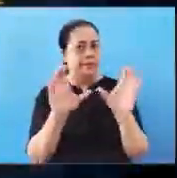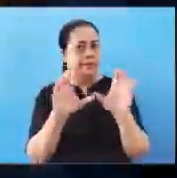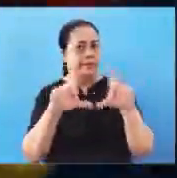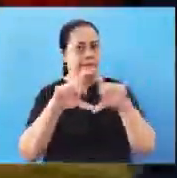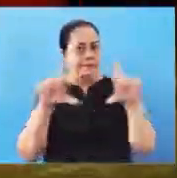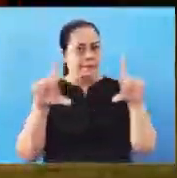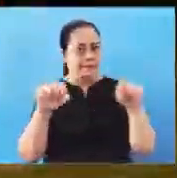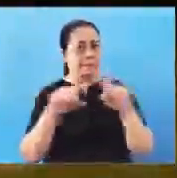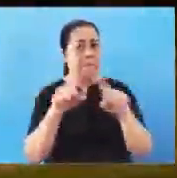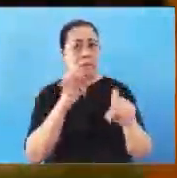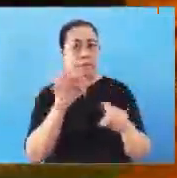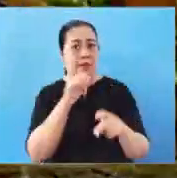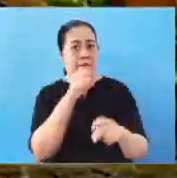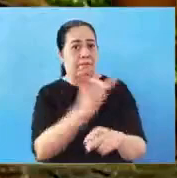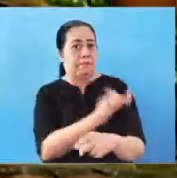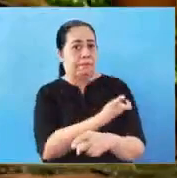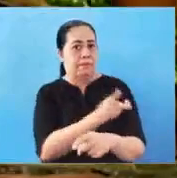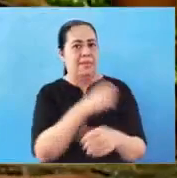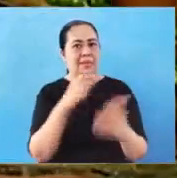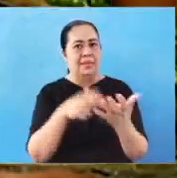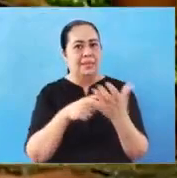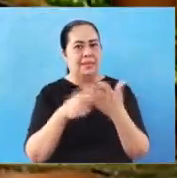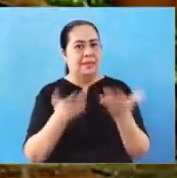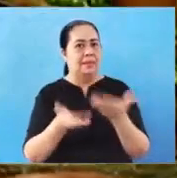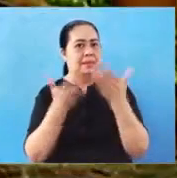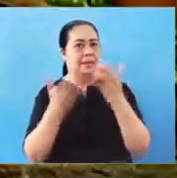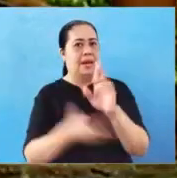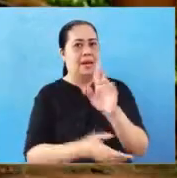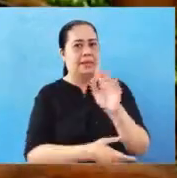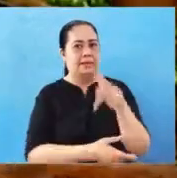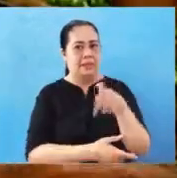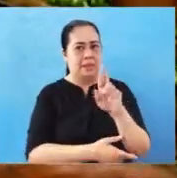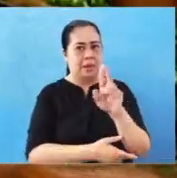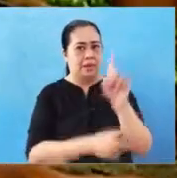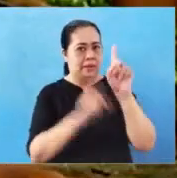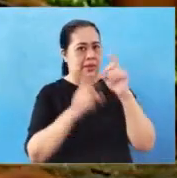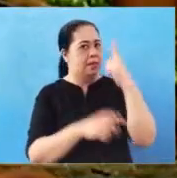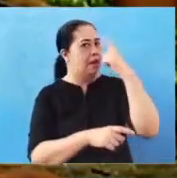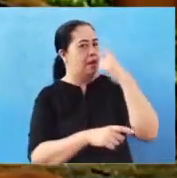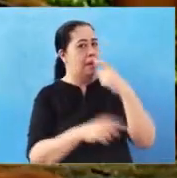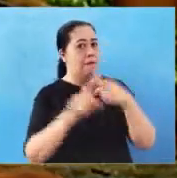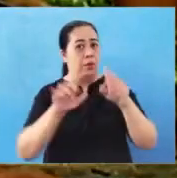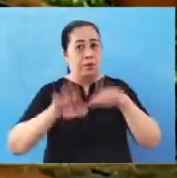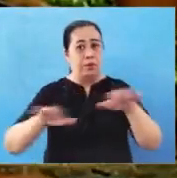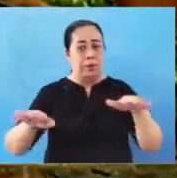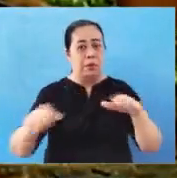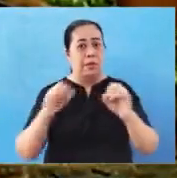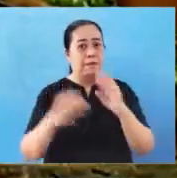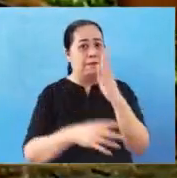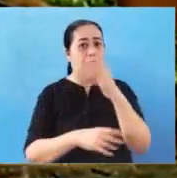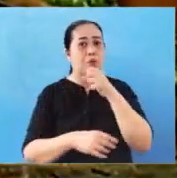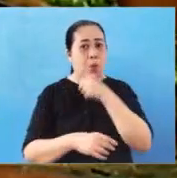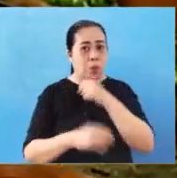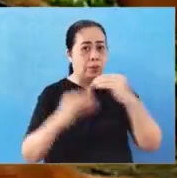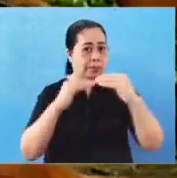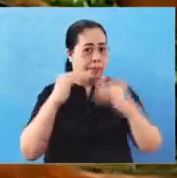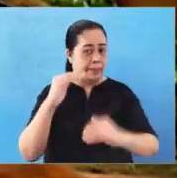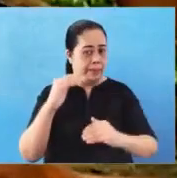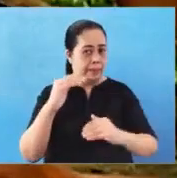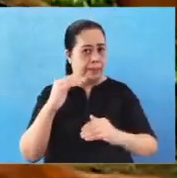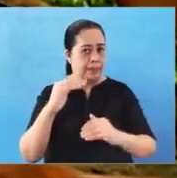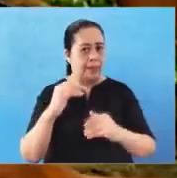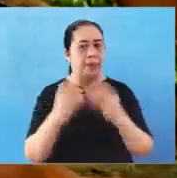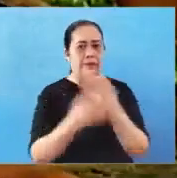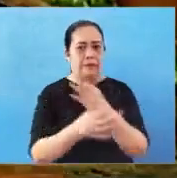naman bakunado, kailangan po magsumite ng RT-PCR test. Para sa mga bata naman, kung 4 years old pababa, ay exempted po yan doon